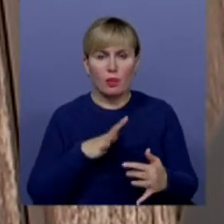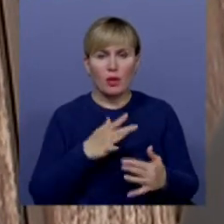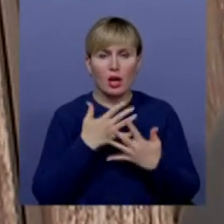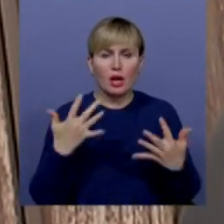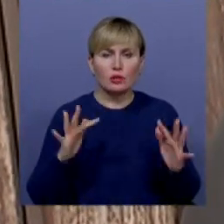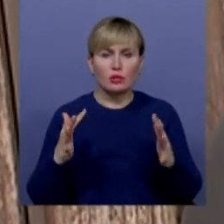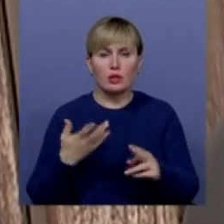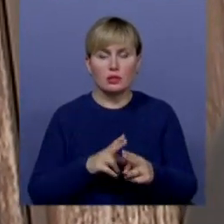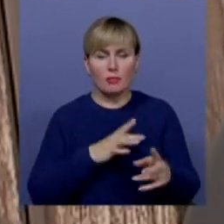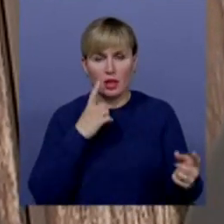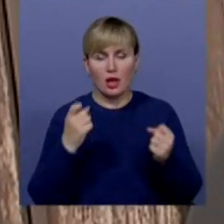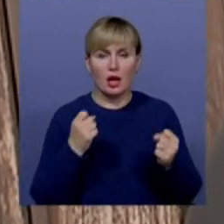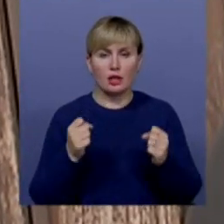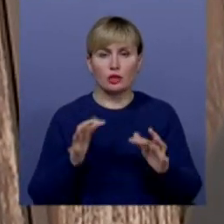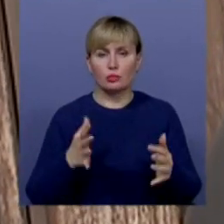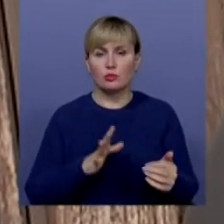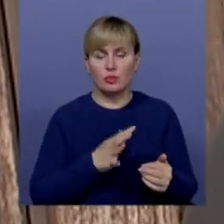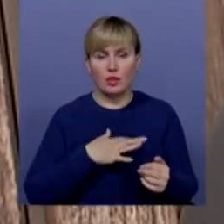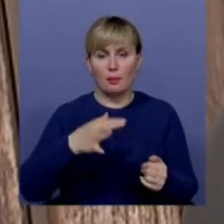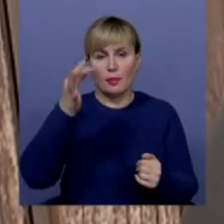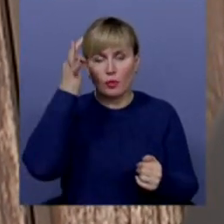это был самый яркий такой эпизод,